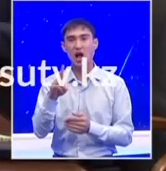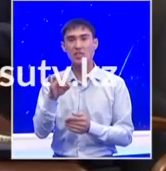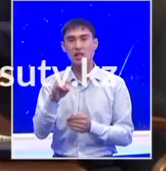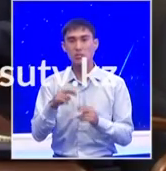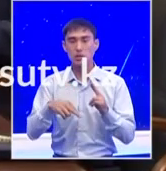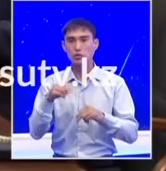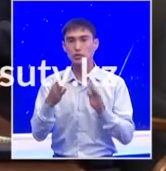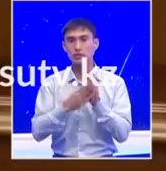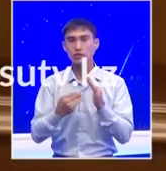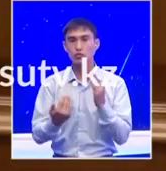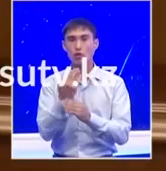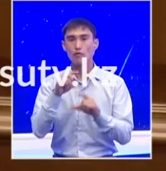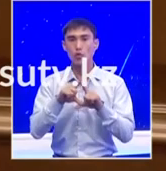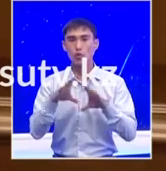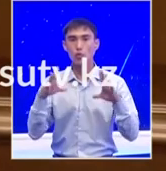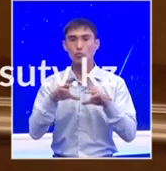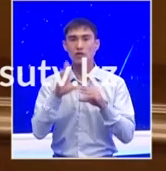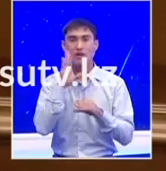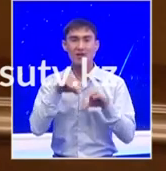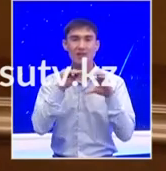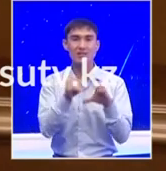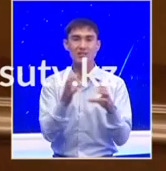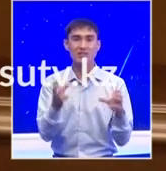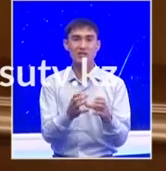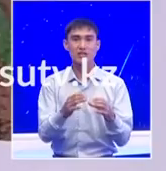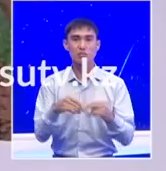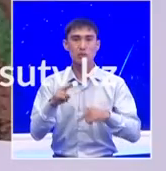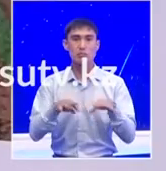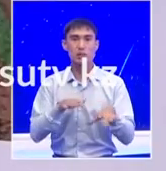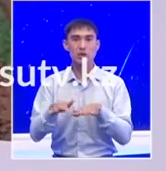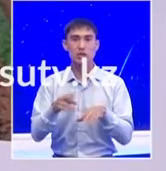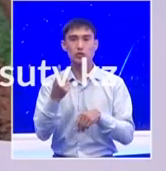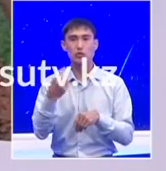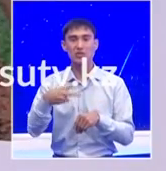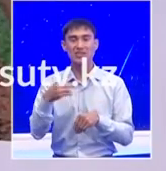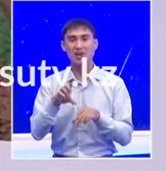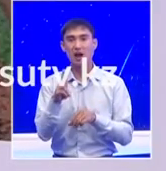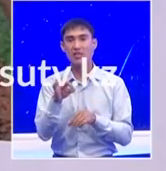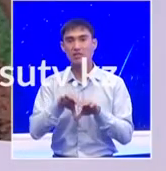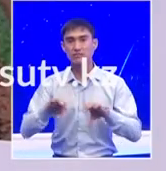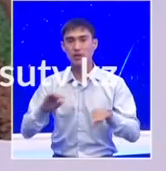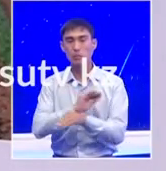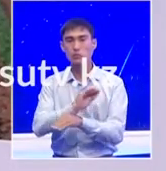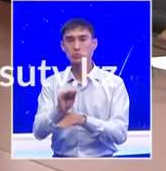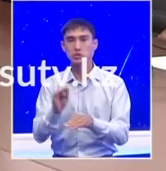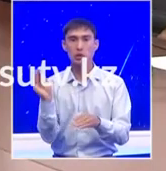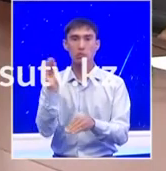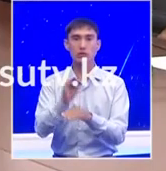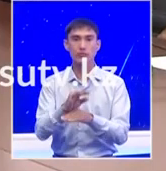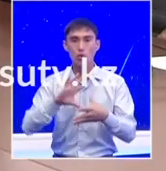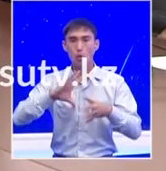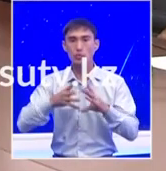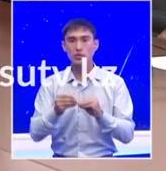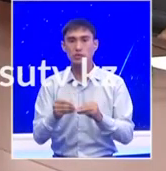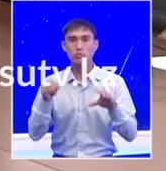построено 9 новых крупных водохранилищ. Приняты меры по реконструкции 120 каналов. Все это позволит обеспечить дополнительный общий